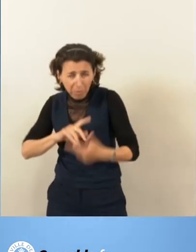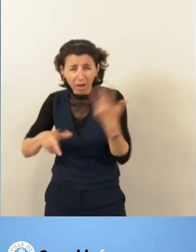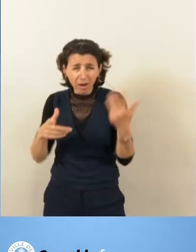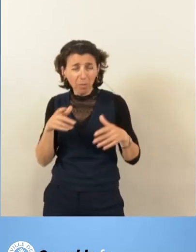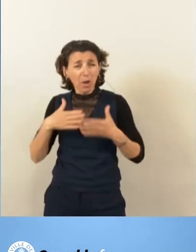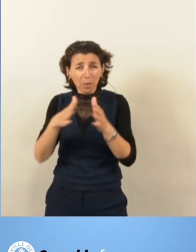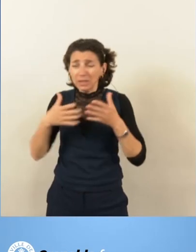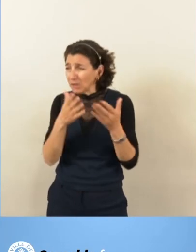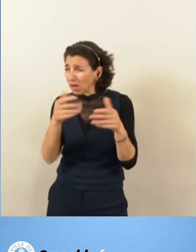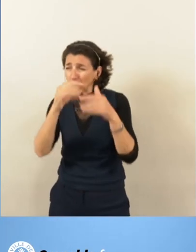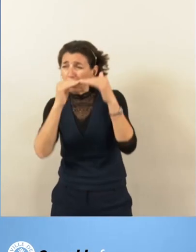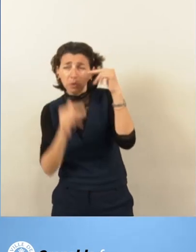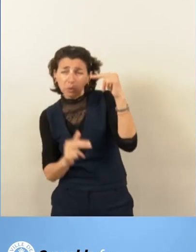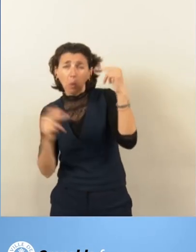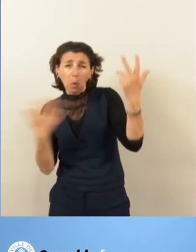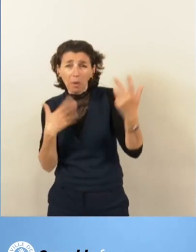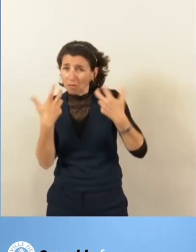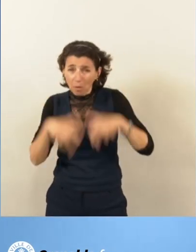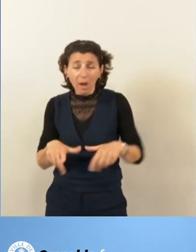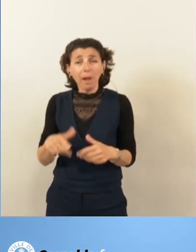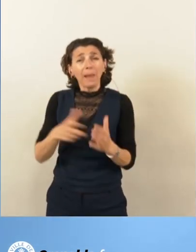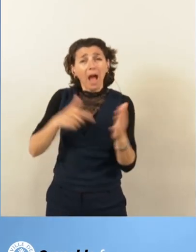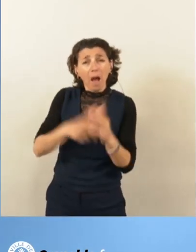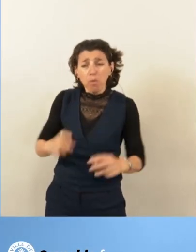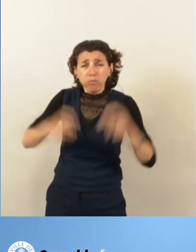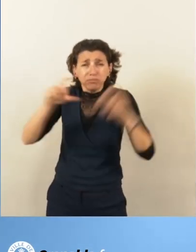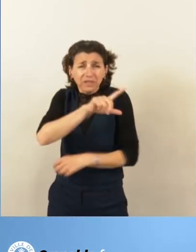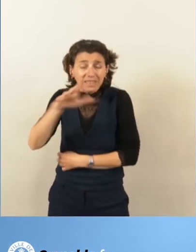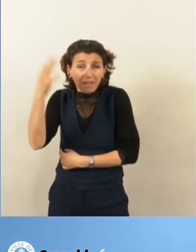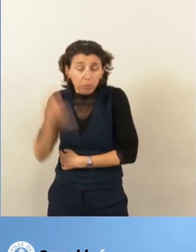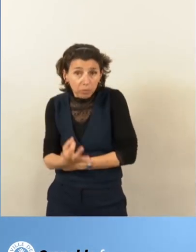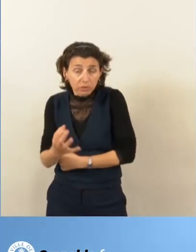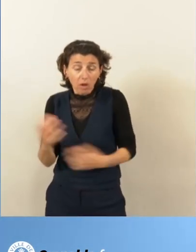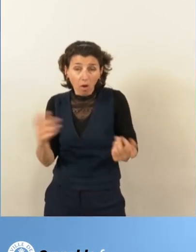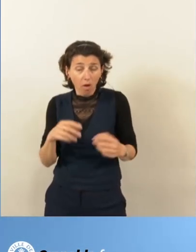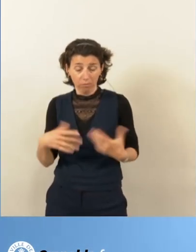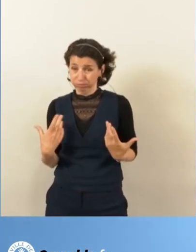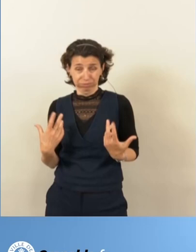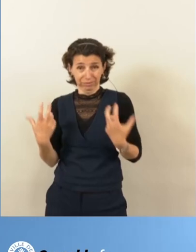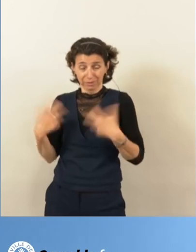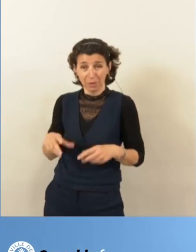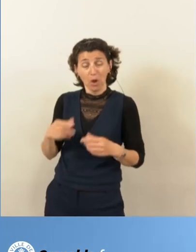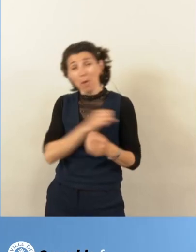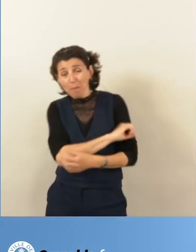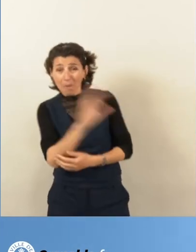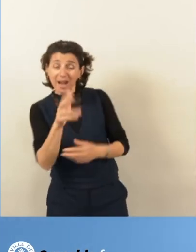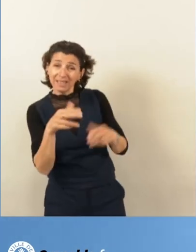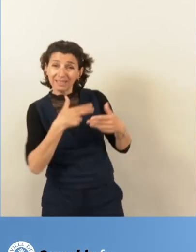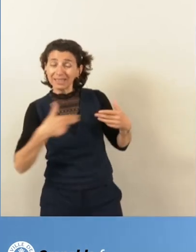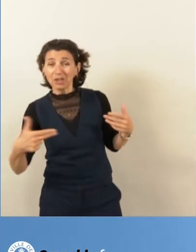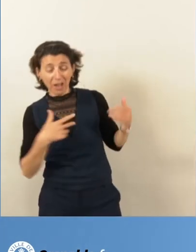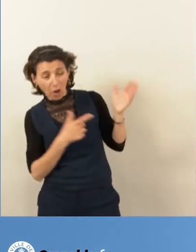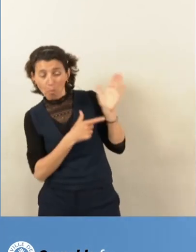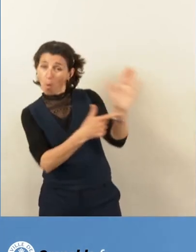ils ne veulent pas payer 25% d'impôts supplémentaires pour afficher dans la presse nationale la soi-disante mise en oeuvre du programme